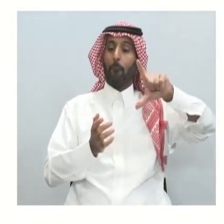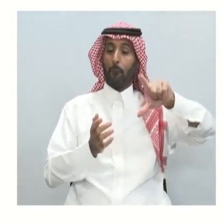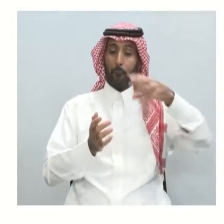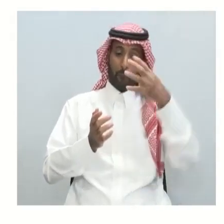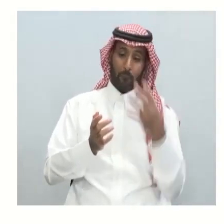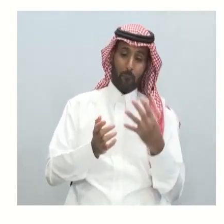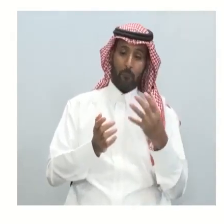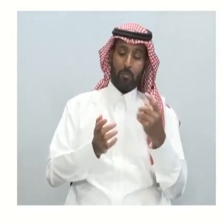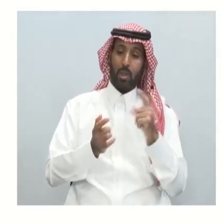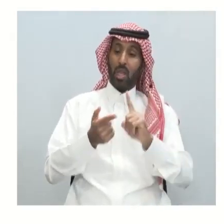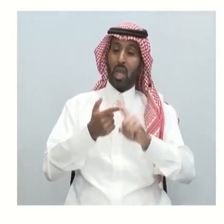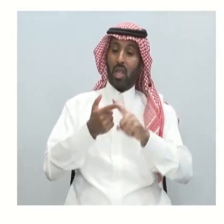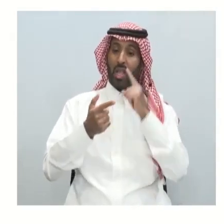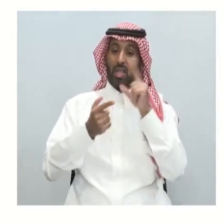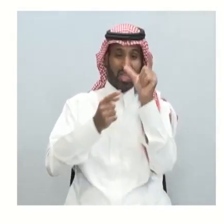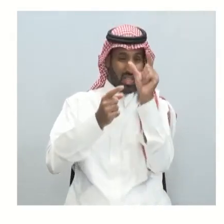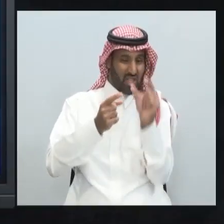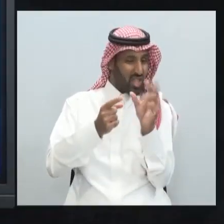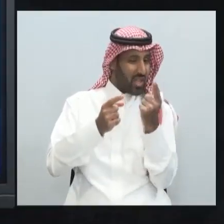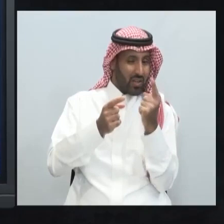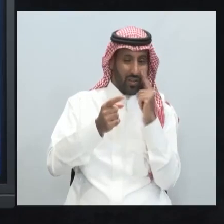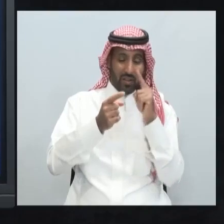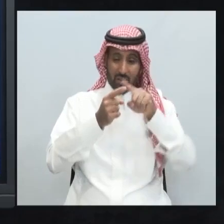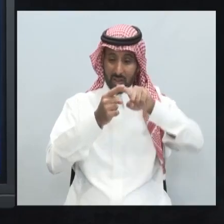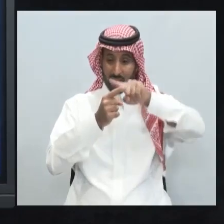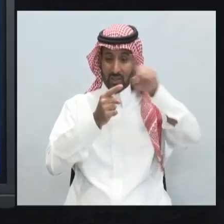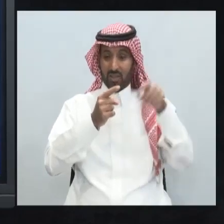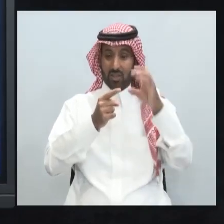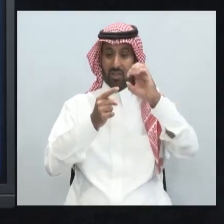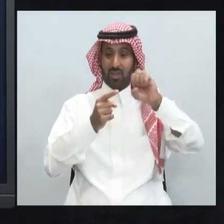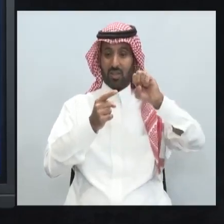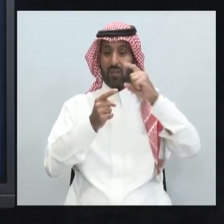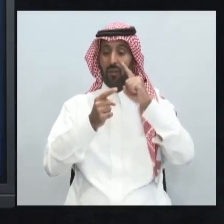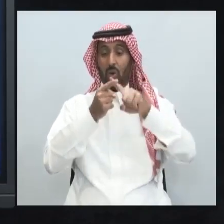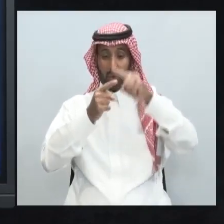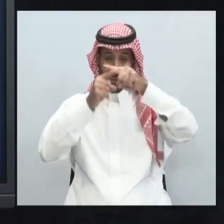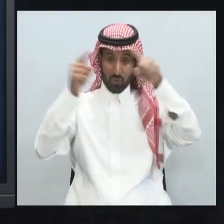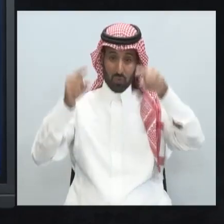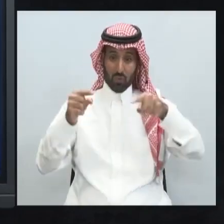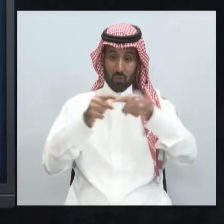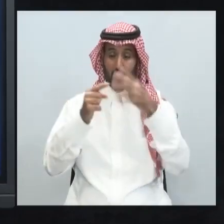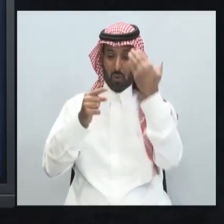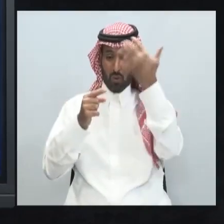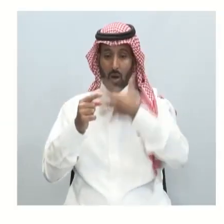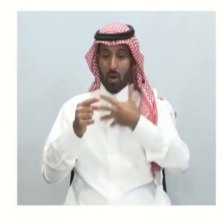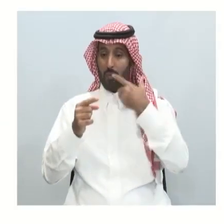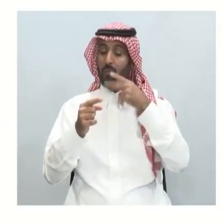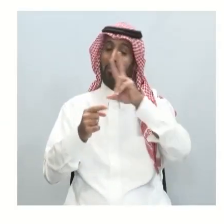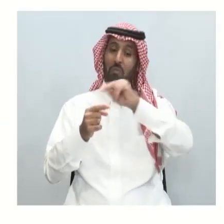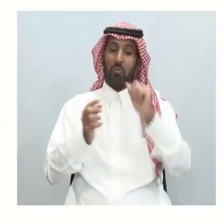معي اولا شكل الجزي سي س ال4 رباعي الاوجه منتظم وهو